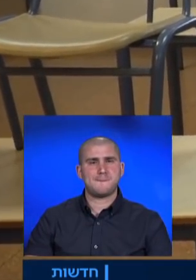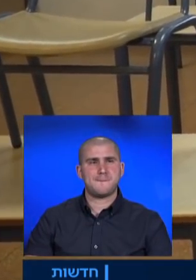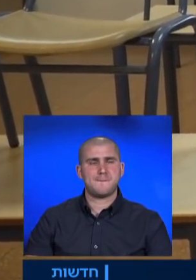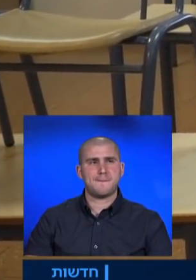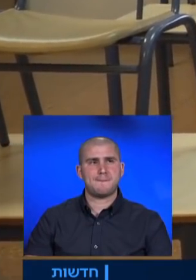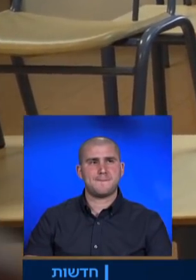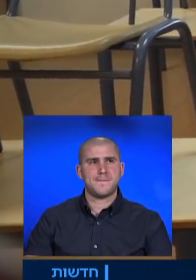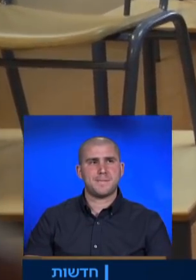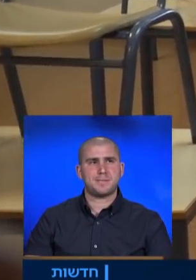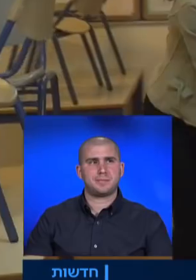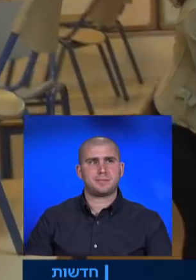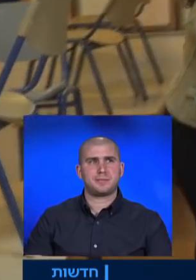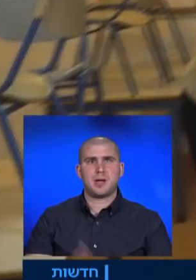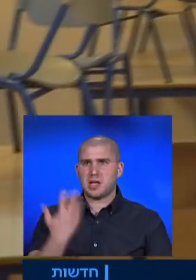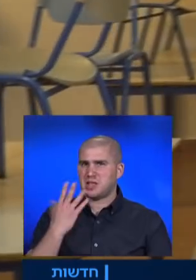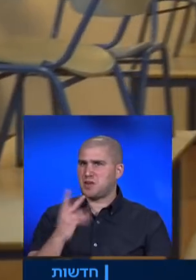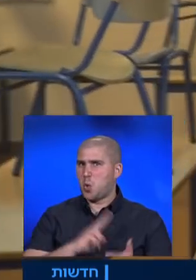ואת כמה חודשיים נעולה?